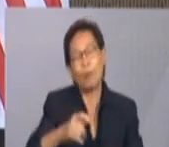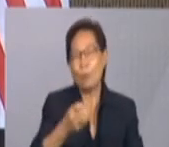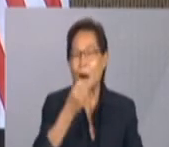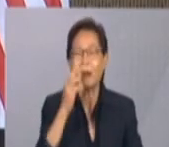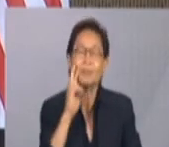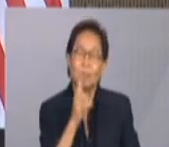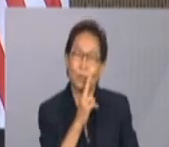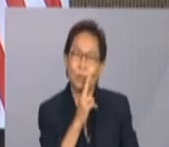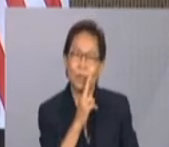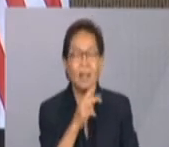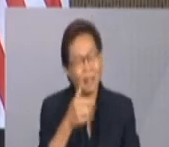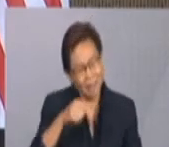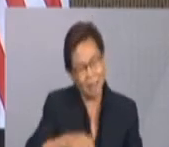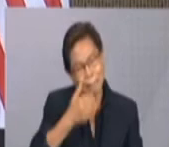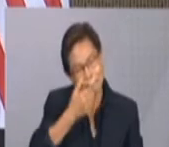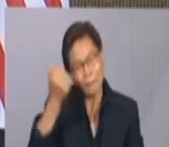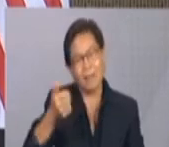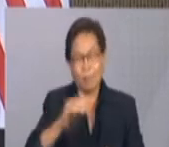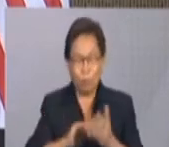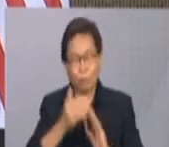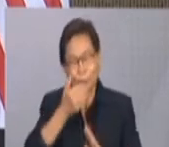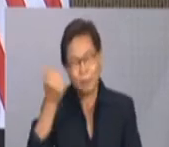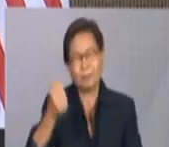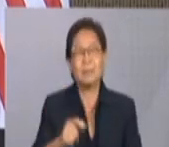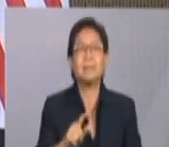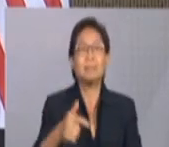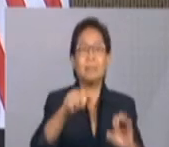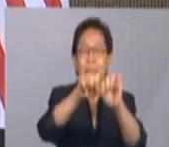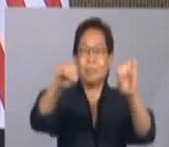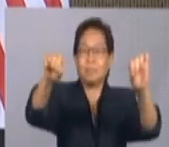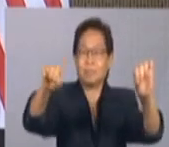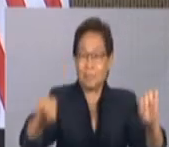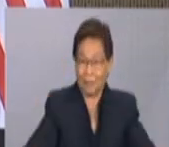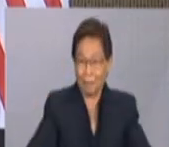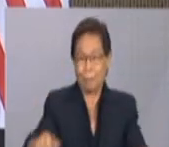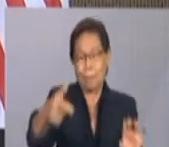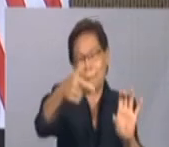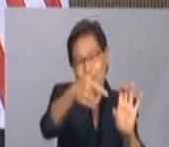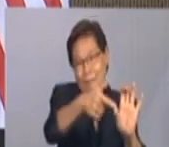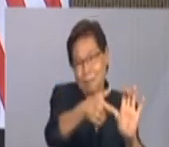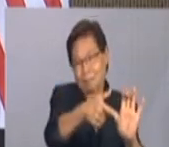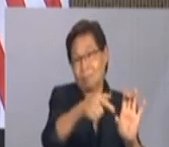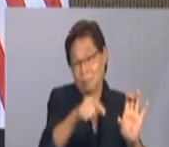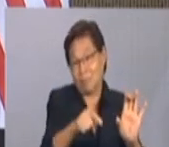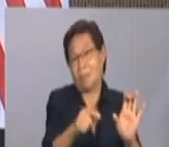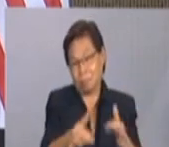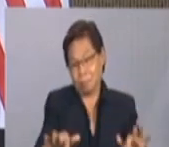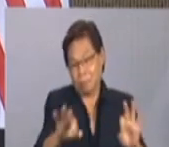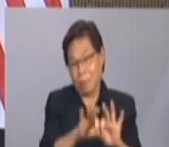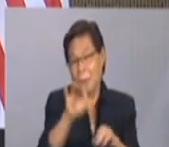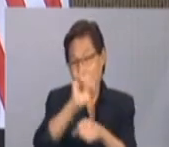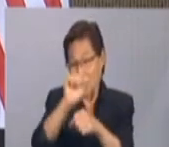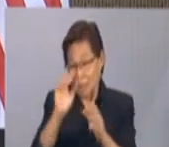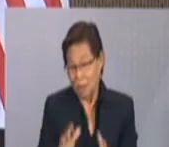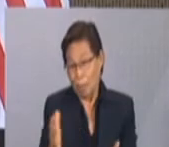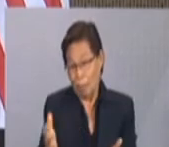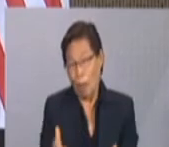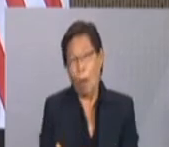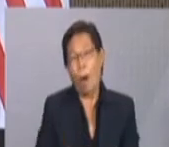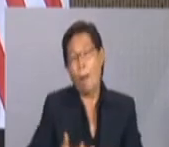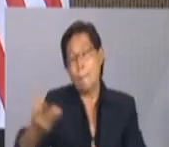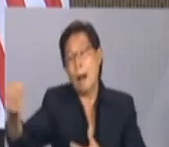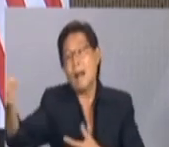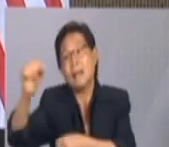baik hai satu lagi contohlah stesen minyak ini penting karena bagi pekerja yang nak balik